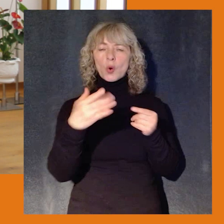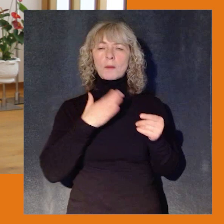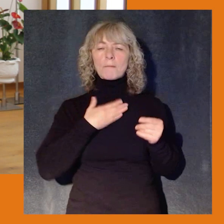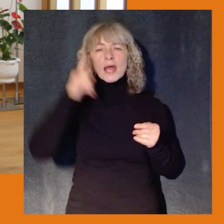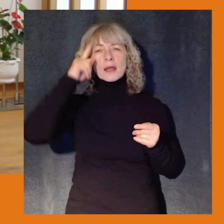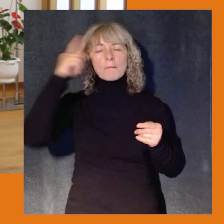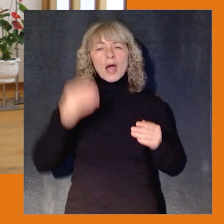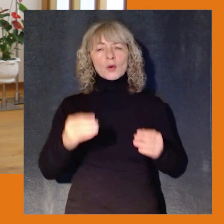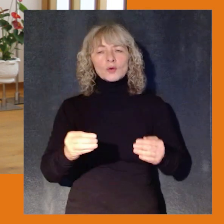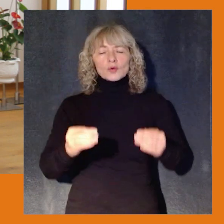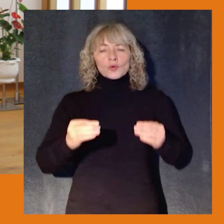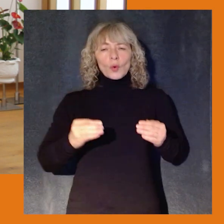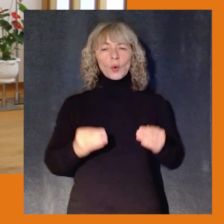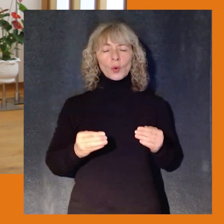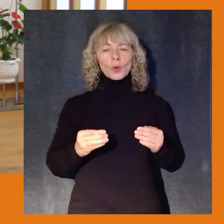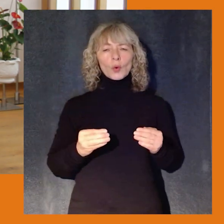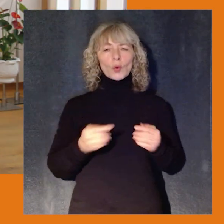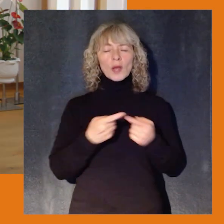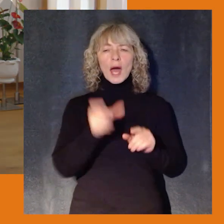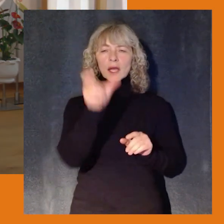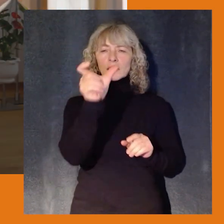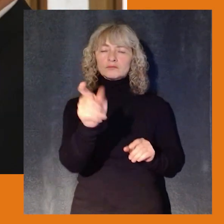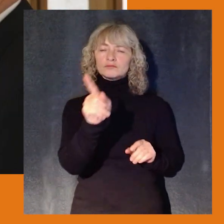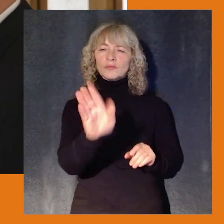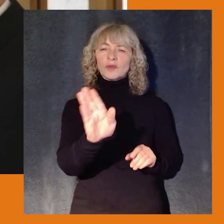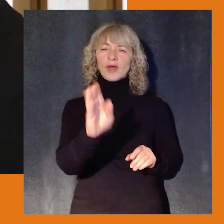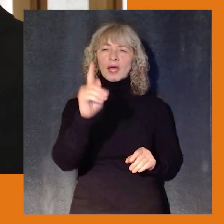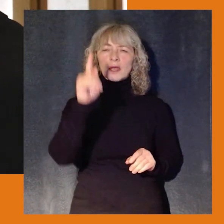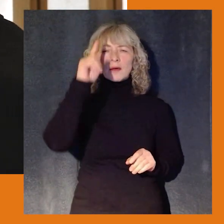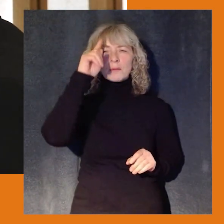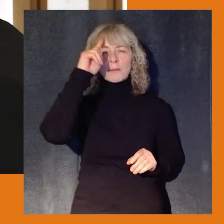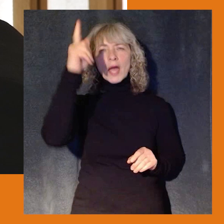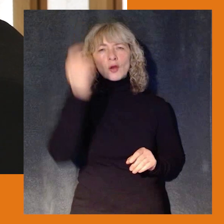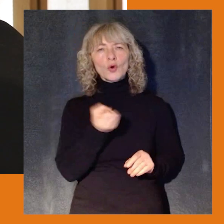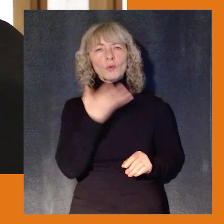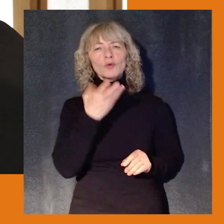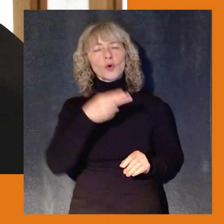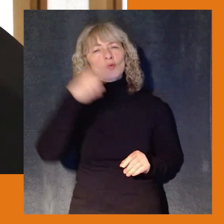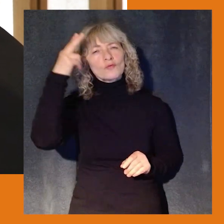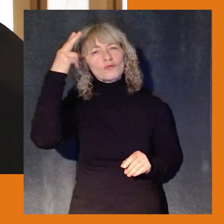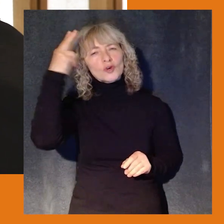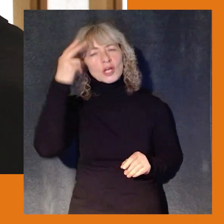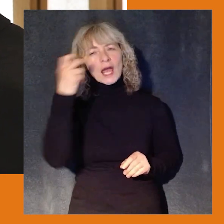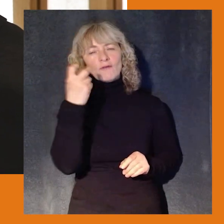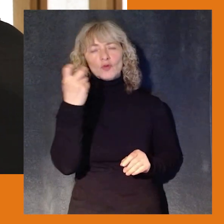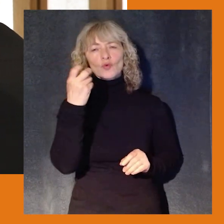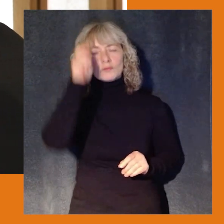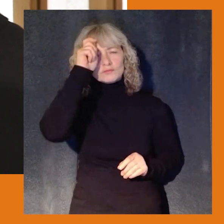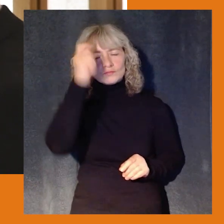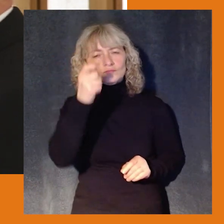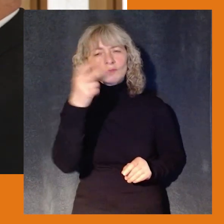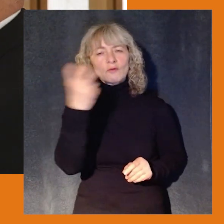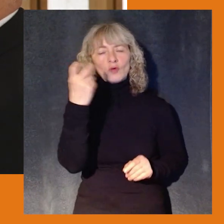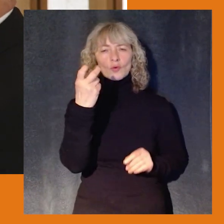meinem Gegenüber eintrete und meine Vorstellungen nicht absolut setze, sondern die Überzeugung des Anderen zu